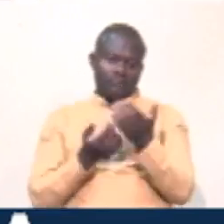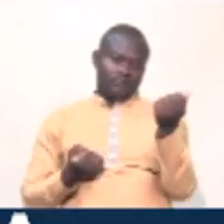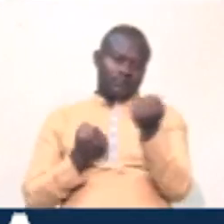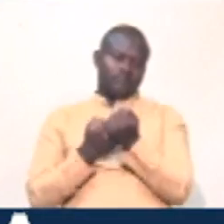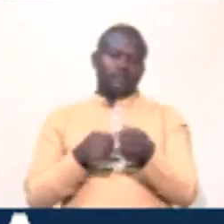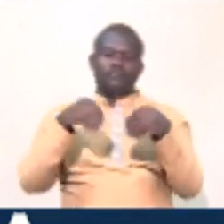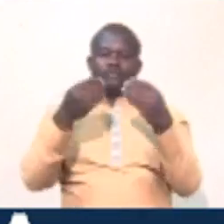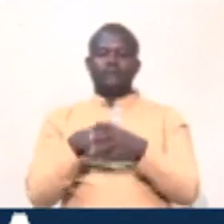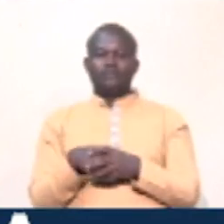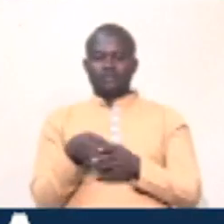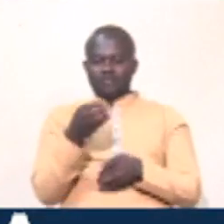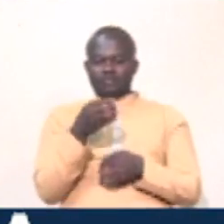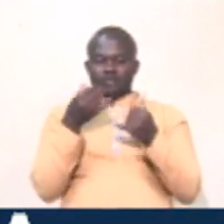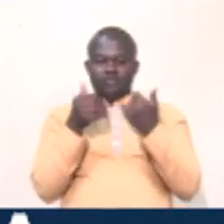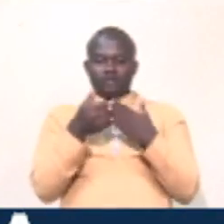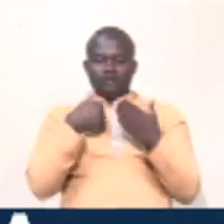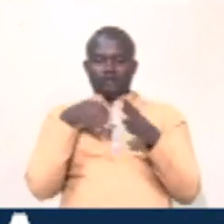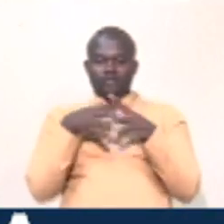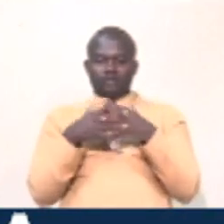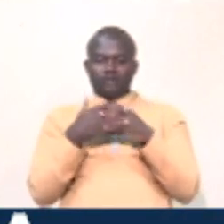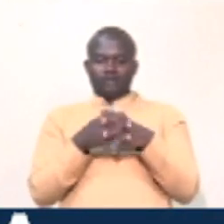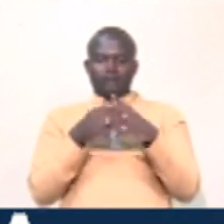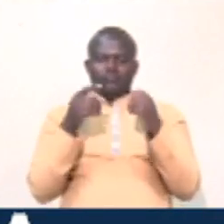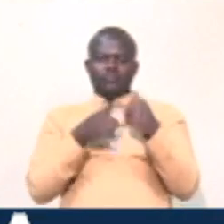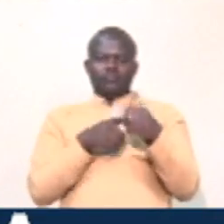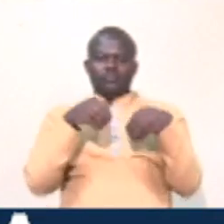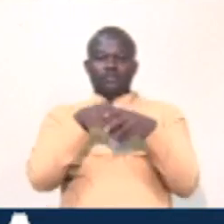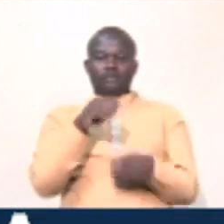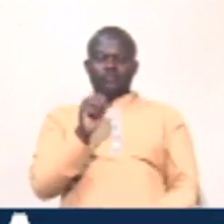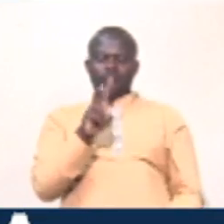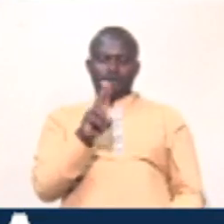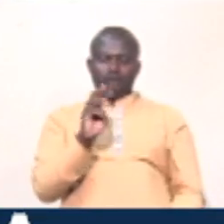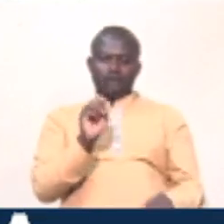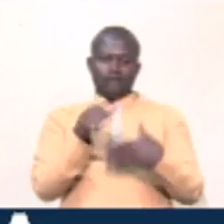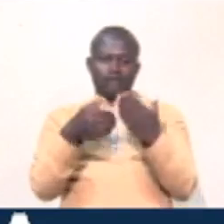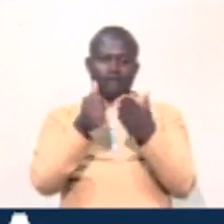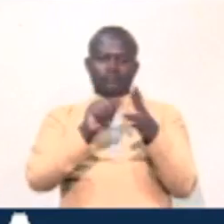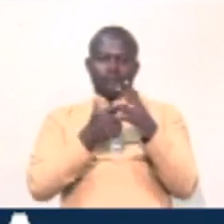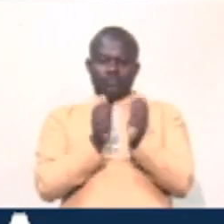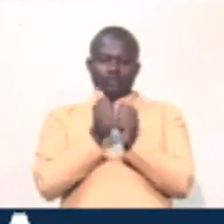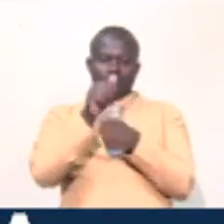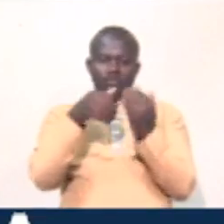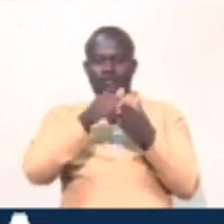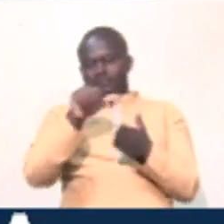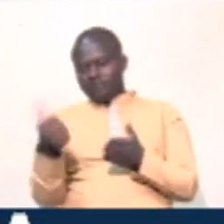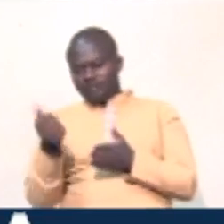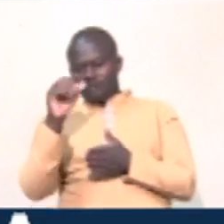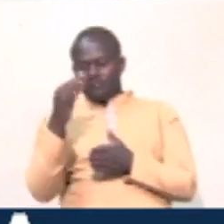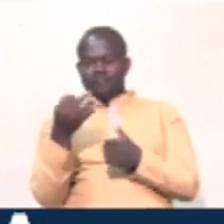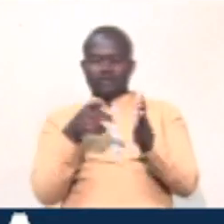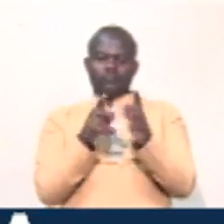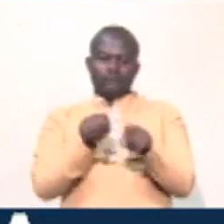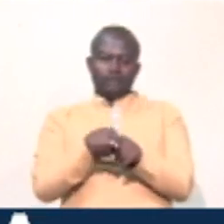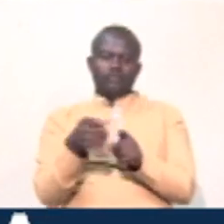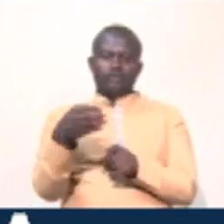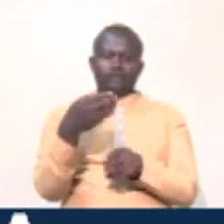tukayimuha. Iyi koperative kuri ubu ifite imashini 6 bahawe mu mushinga witwa Muvumba Project, ari nazo batangiranye, ndetse n'izindi 6 biguriye nka koperative